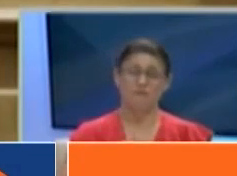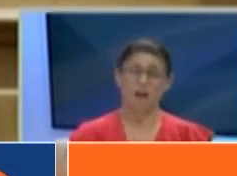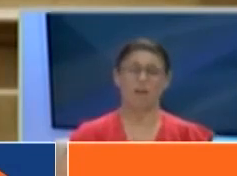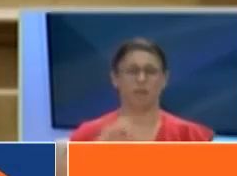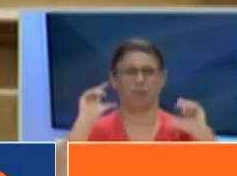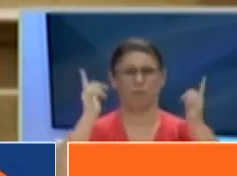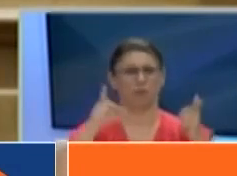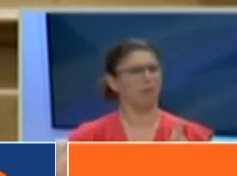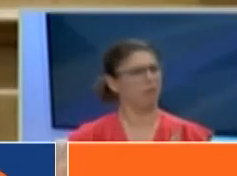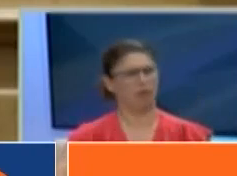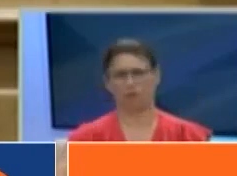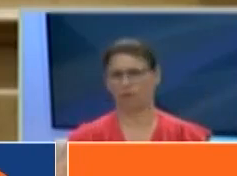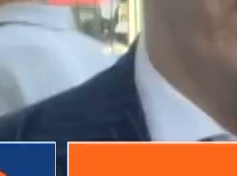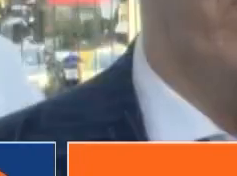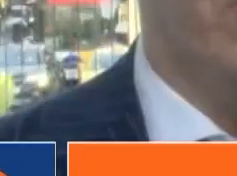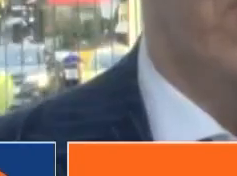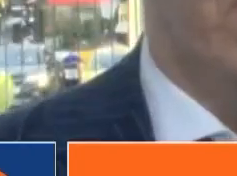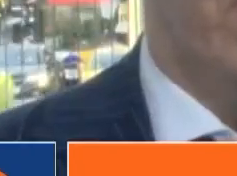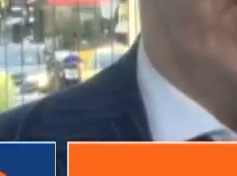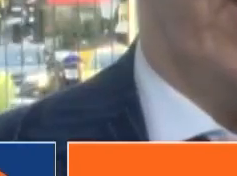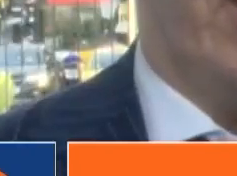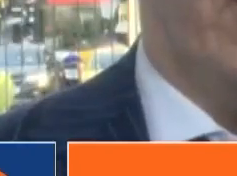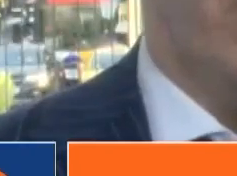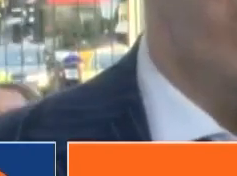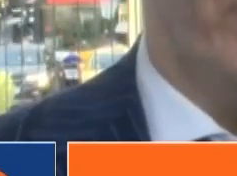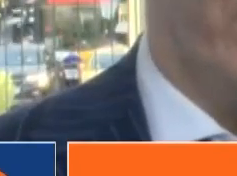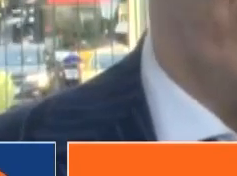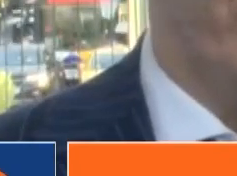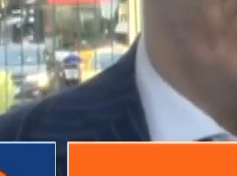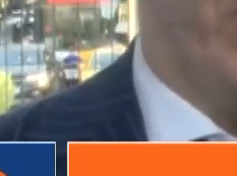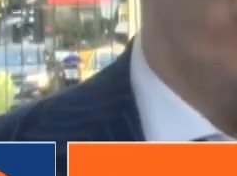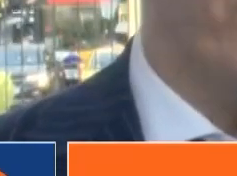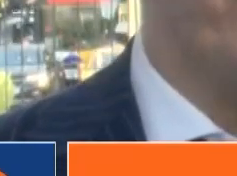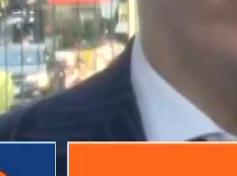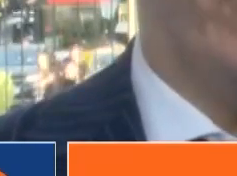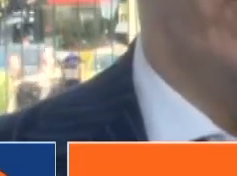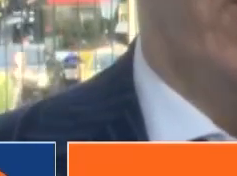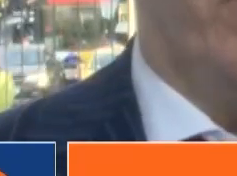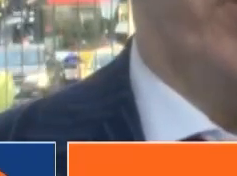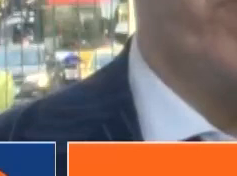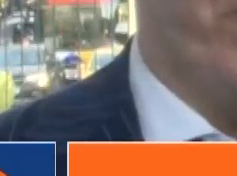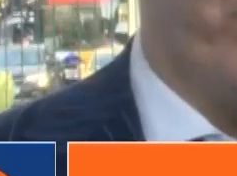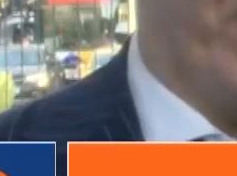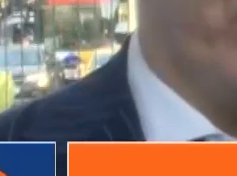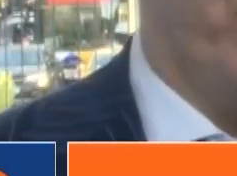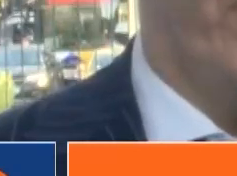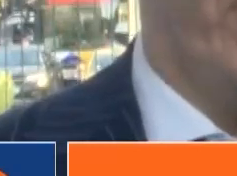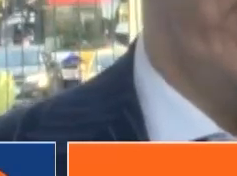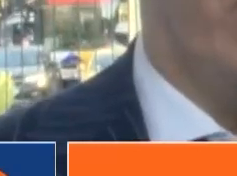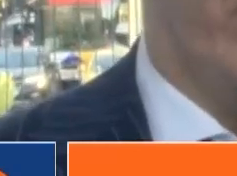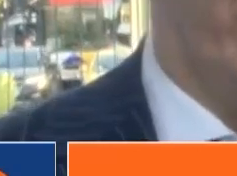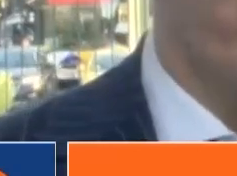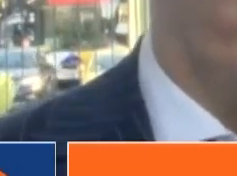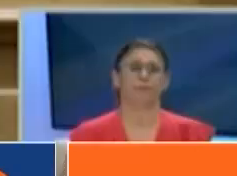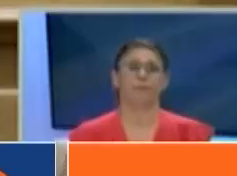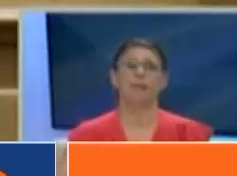φυλλοροή είχαμε τις τρεις διαγραφές των βουλευτών 12 αριθμούν οι βουλευτές των σπαρτιατών οι τρεις διεγράφησαν προ ημερών από τον